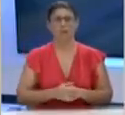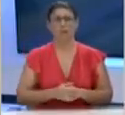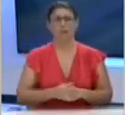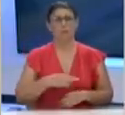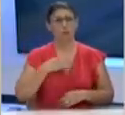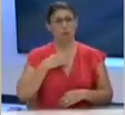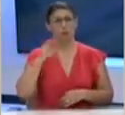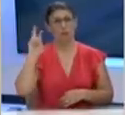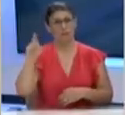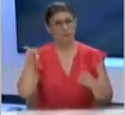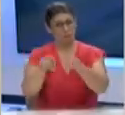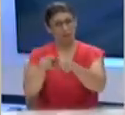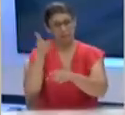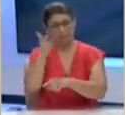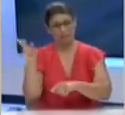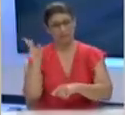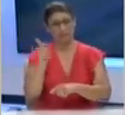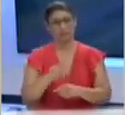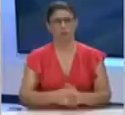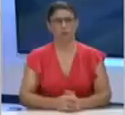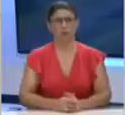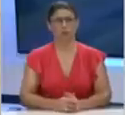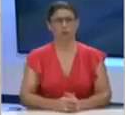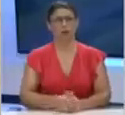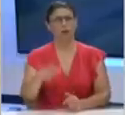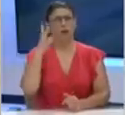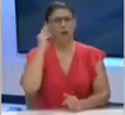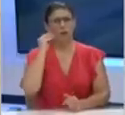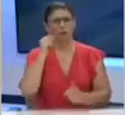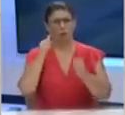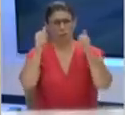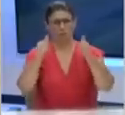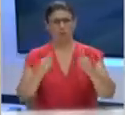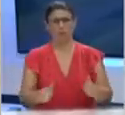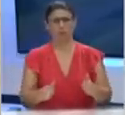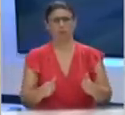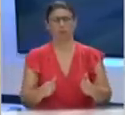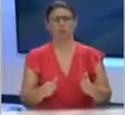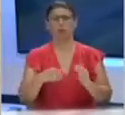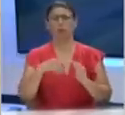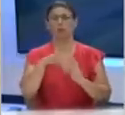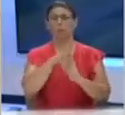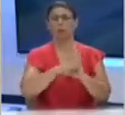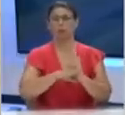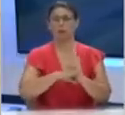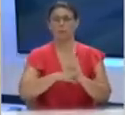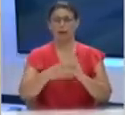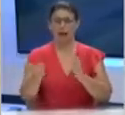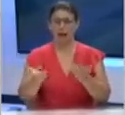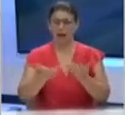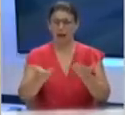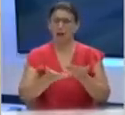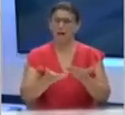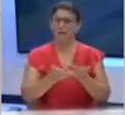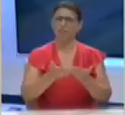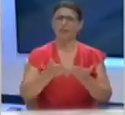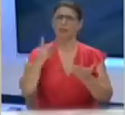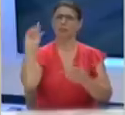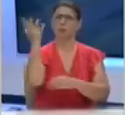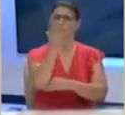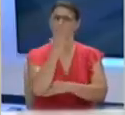Χατζημάρκο? Σας άκουσα να προαναγγέλλετε το πρόγραμμα καθαρισμού δασών Αντινέρο 3, αλλά δεν